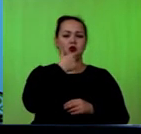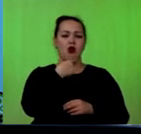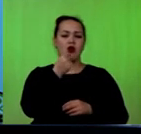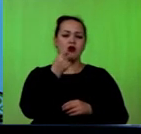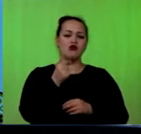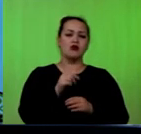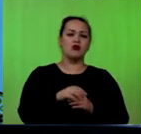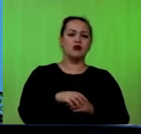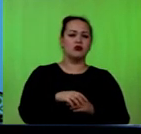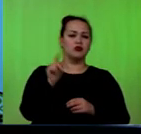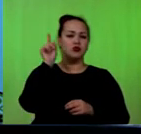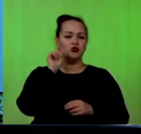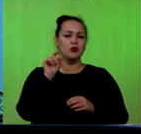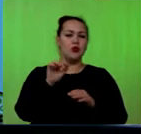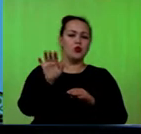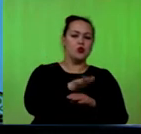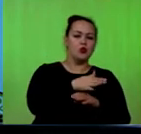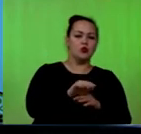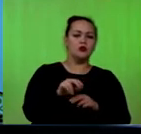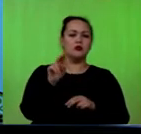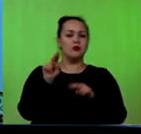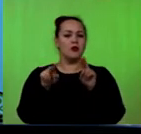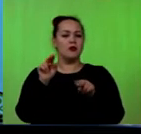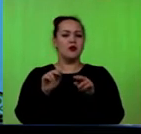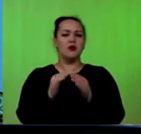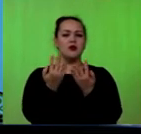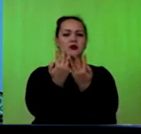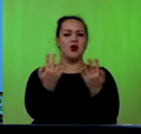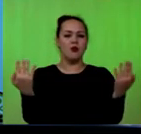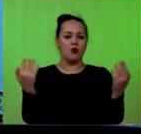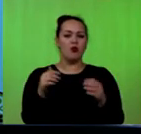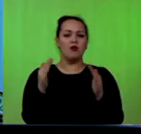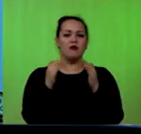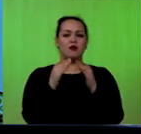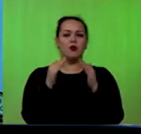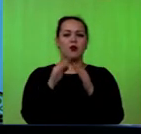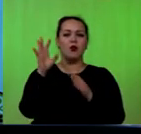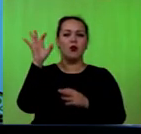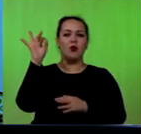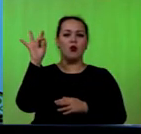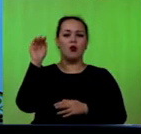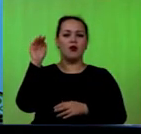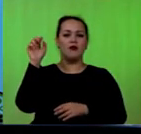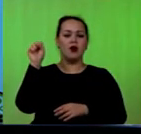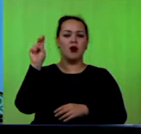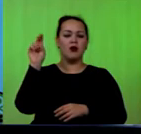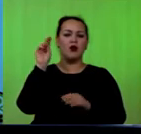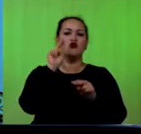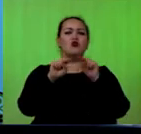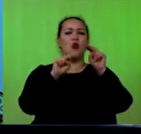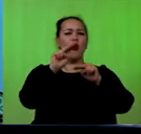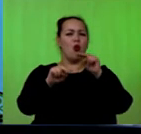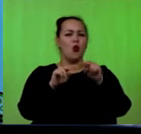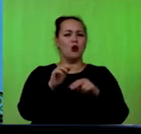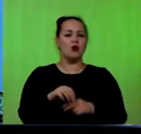благоустроили улице побелили заборы в доме ариф акио стройка идет полным ходом